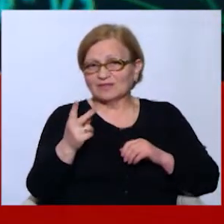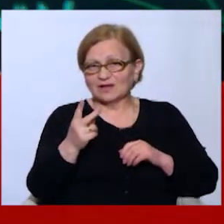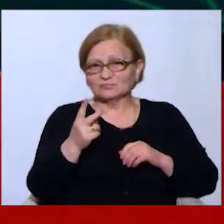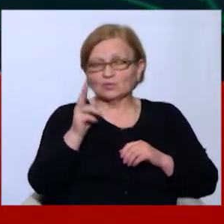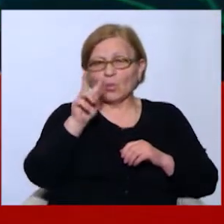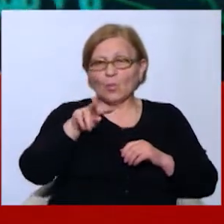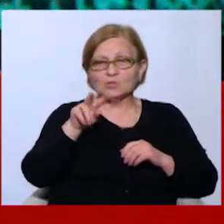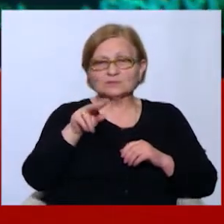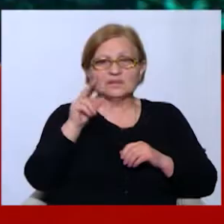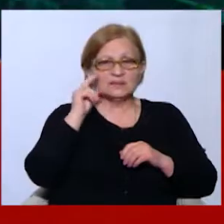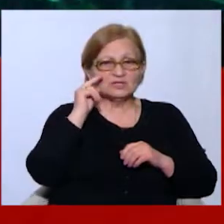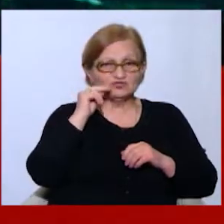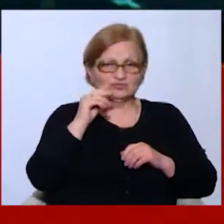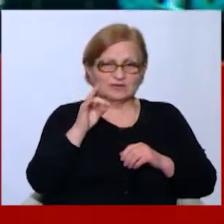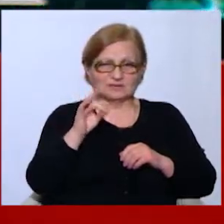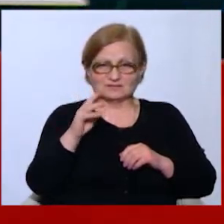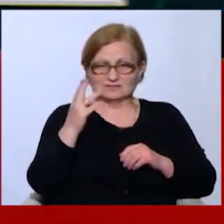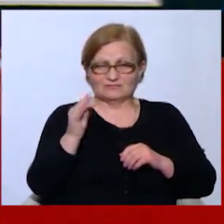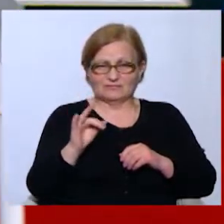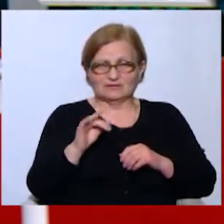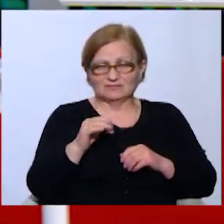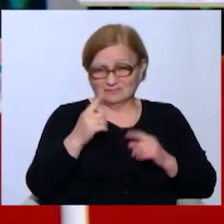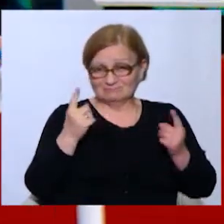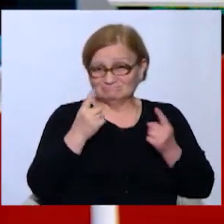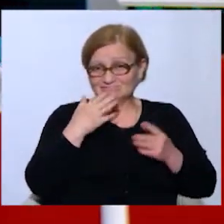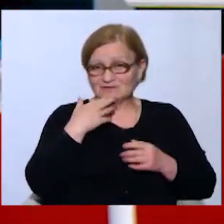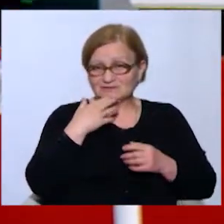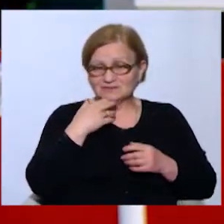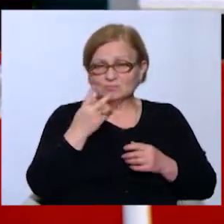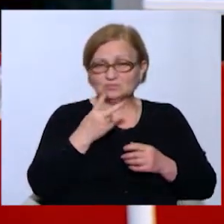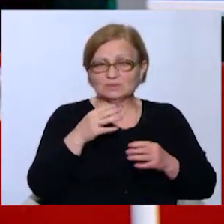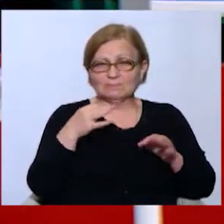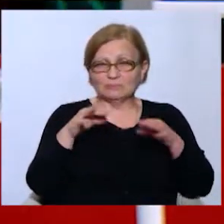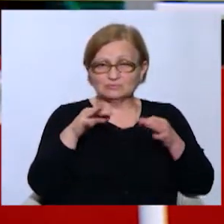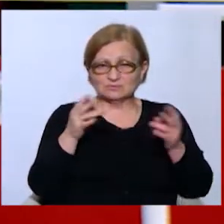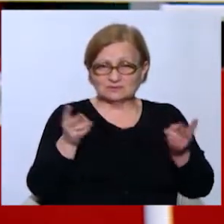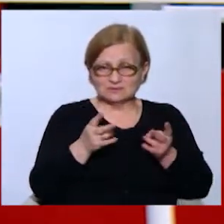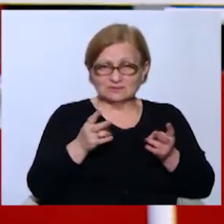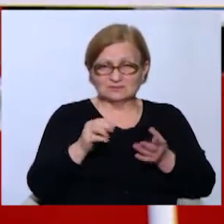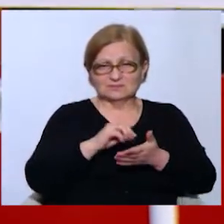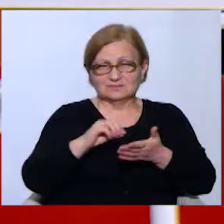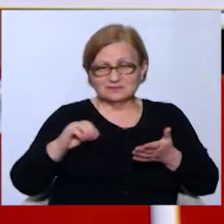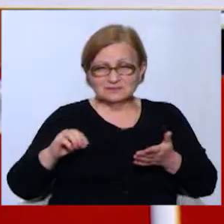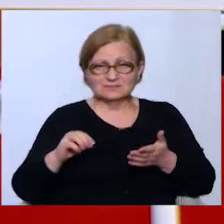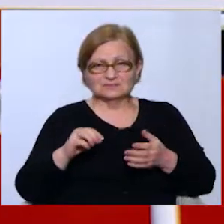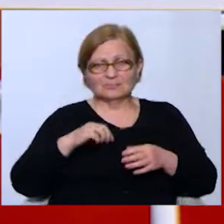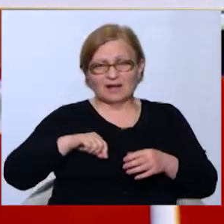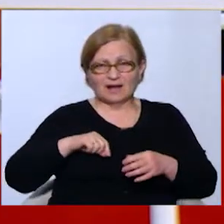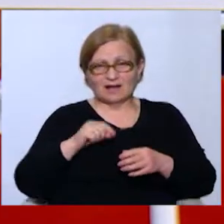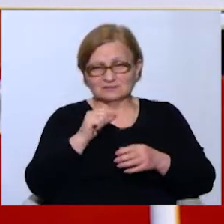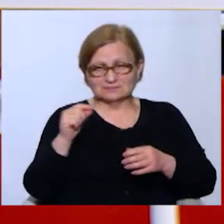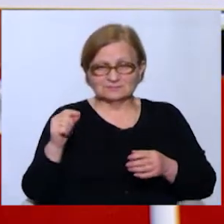რიცხვები. მიხვდით ხომ დავალებას? ხომ მარტივია? ჭირდებათ ფურცლები, მარკერი, ან ფლომასტერი, ან